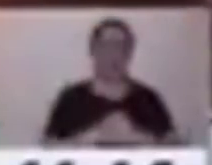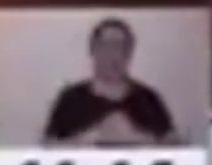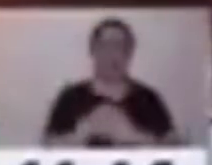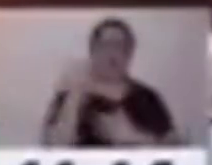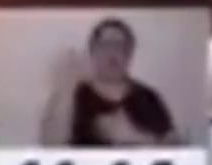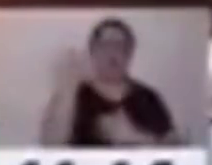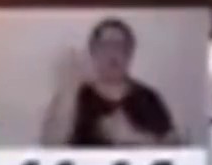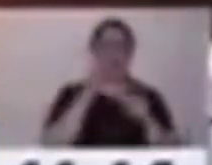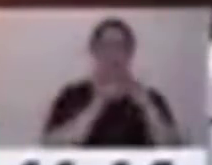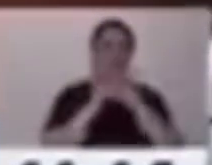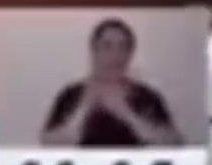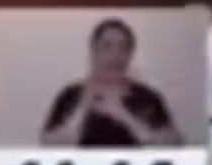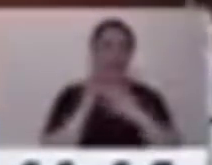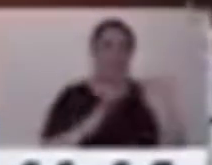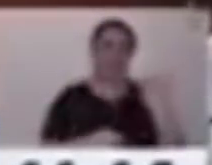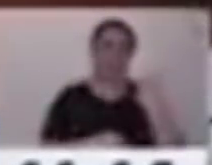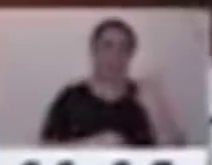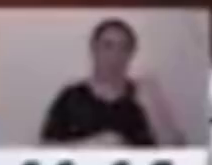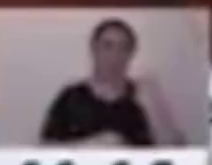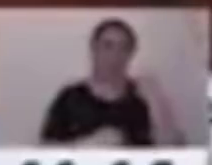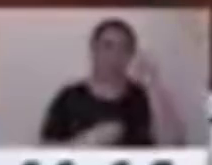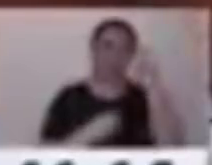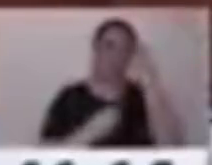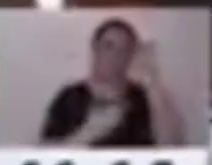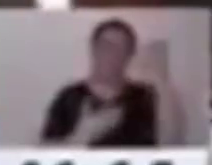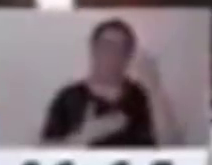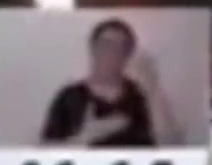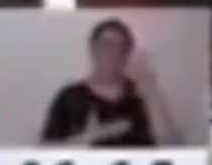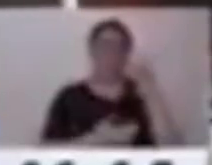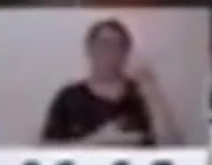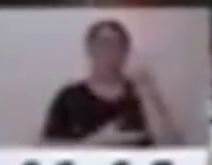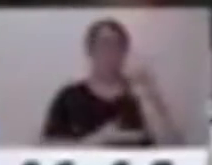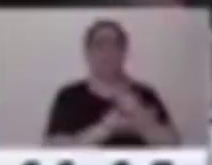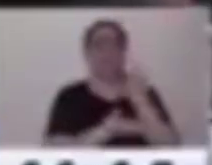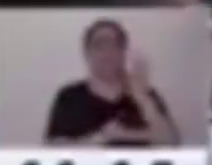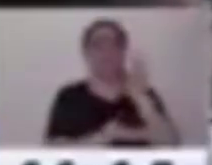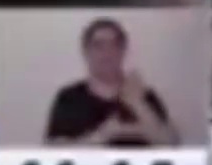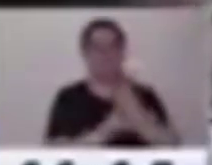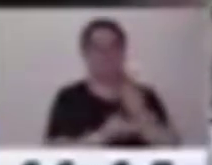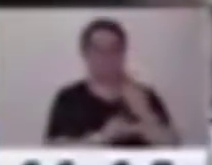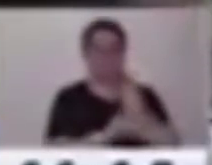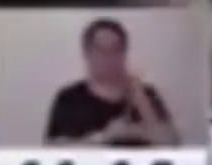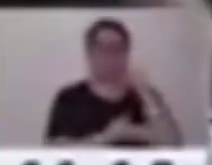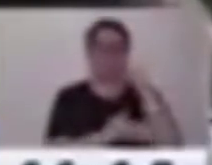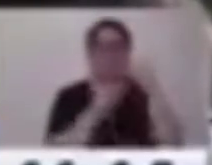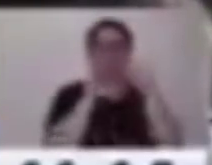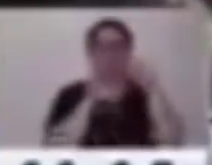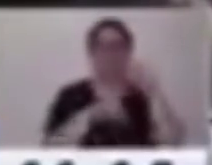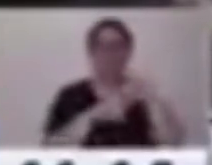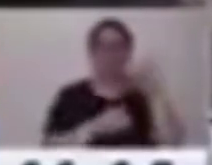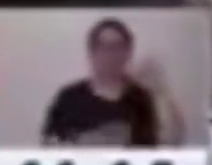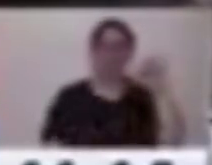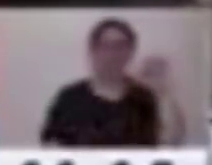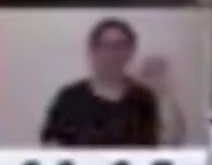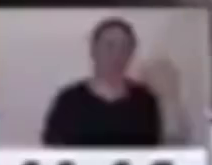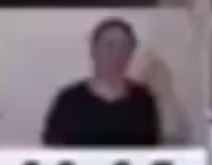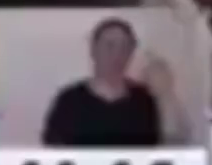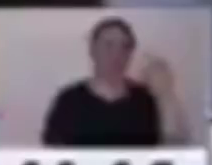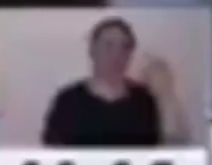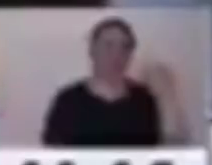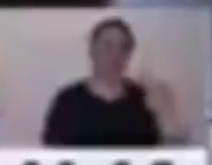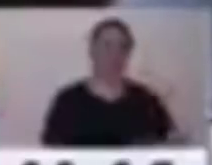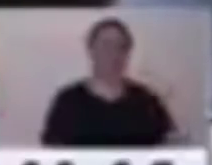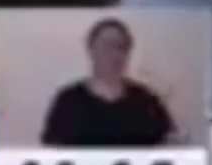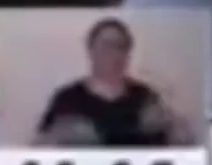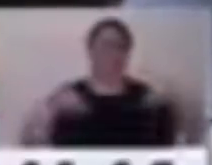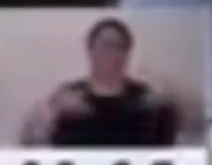ng Indigenous People's Month celebration sa taong ito. Ito po ay pinangungunahan ng National Commission